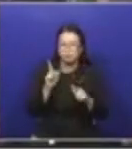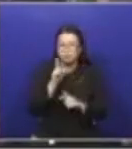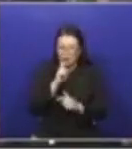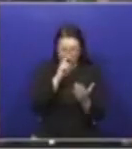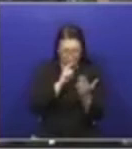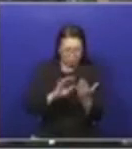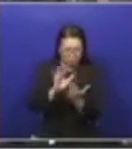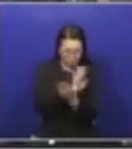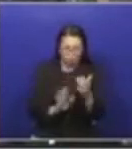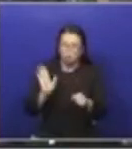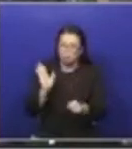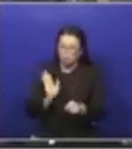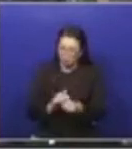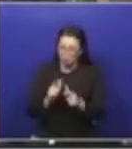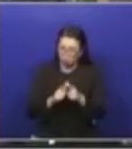พี่จอนแก้ไขปัญหาที่ยาวนานขนาดนี้แทนที่จะรีบทำบัญแบบไม่เสร็จแต่กระทรวงทรัพยากรธรรมชาติและสิ่งแวดล้อมกับจะทำแผนที่ขึ้นใหม่อีกฉบับเพิ่มความยุ่งยากให้มากกว่าเดิม